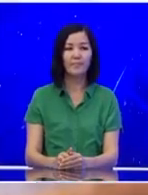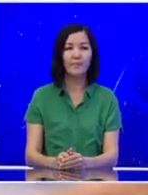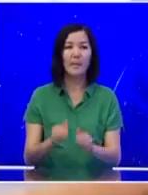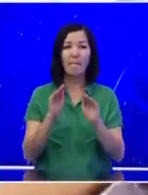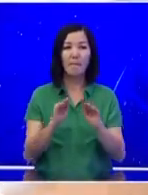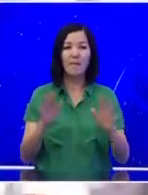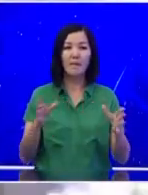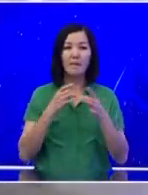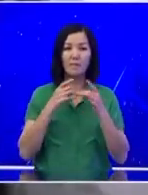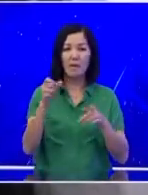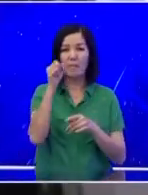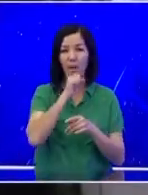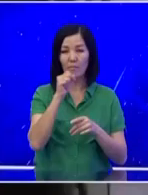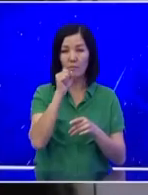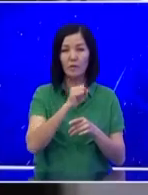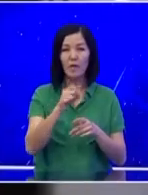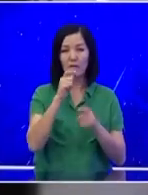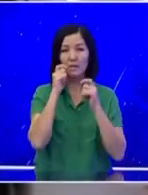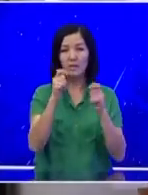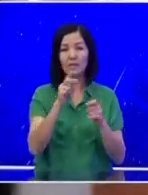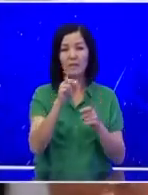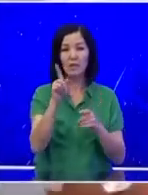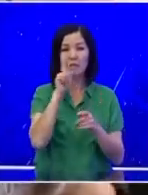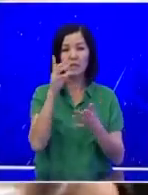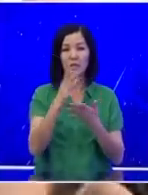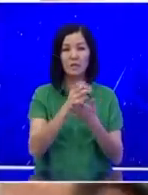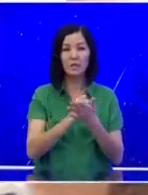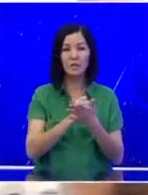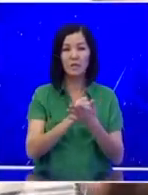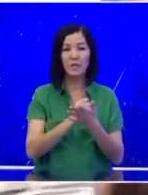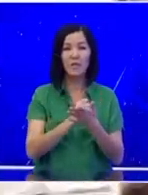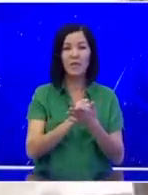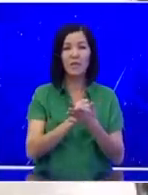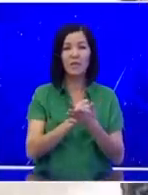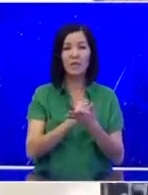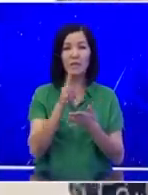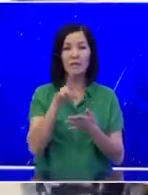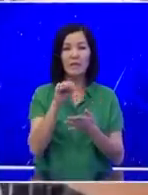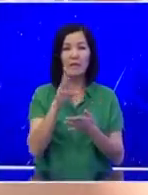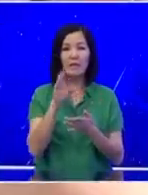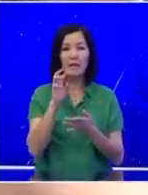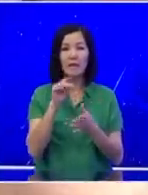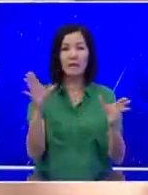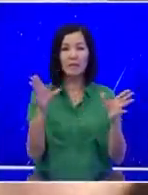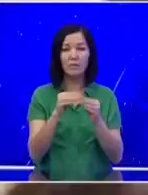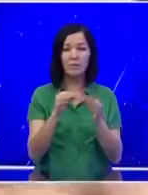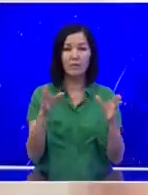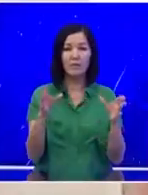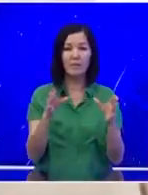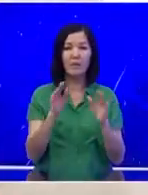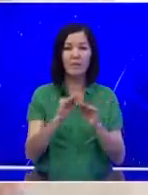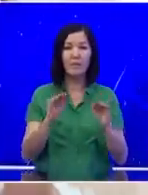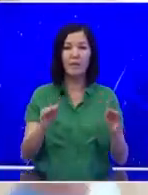Балалар мейрамы балмұздақсыз өткен бе. Қарасай аудандық жастар ресурстық орталығы жастар мен Якар жауапкершілігі шектеулі серіктестігі өкілдері